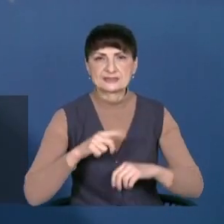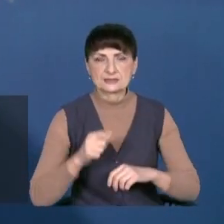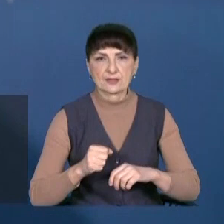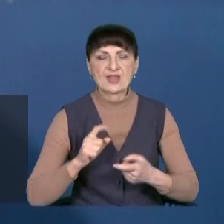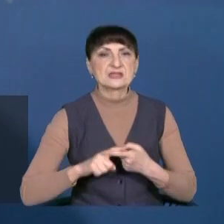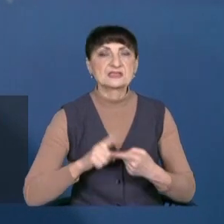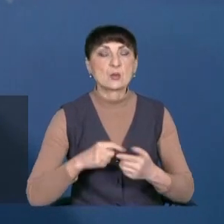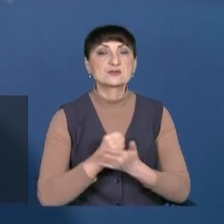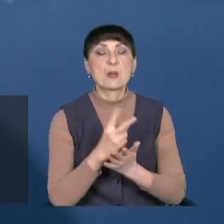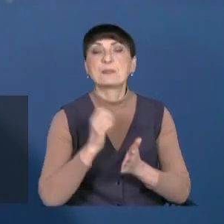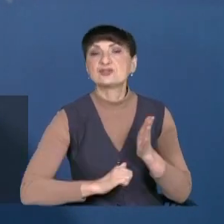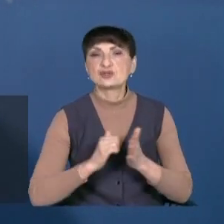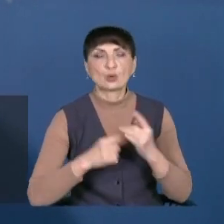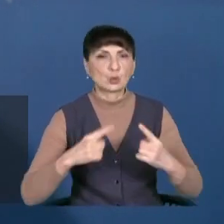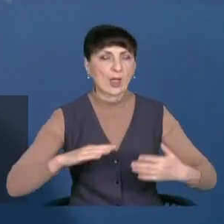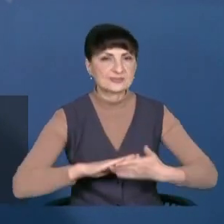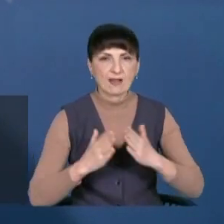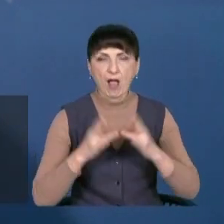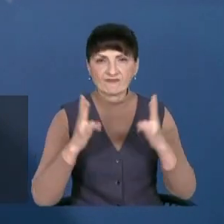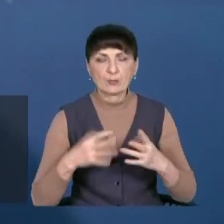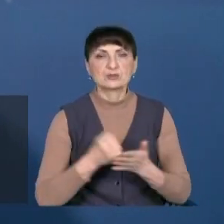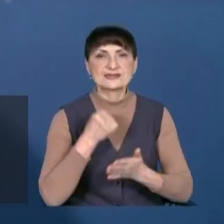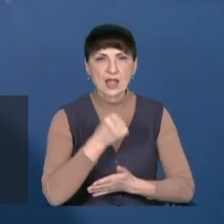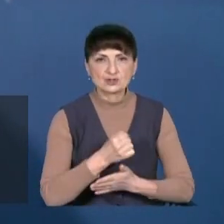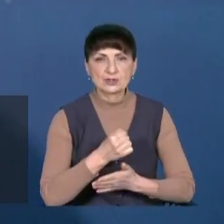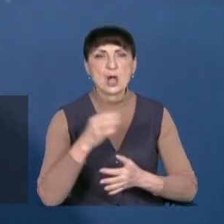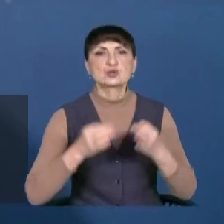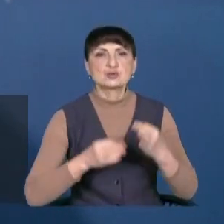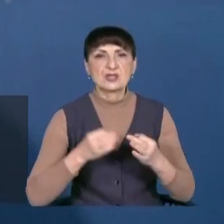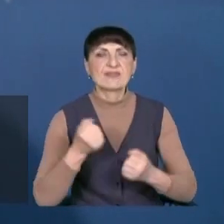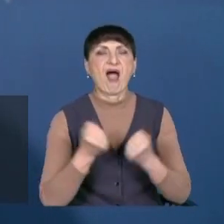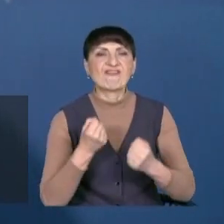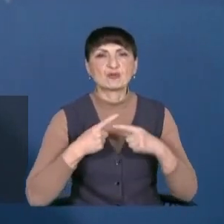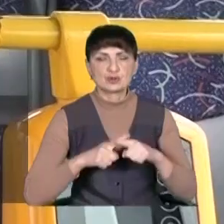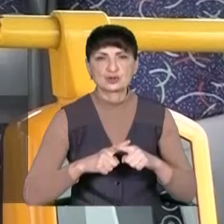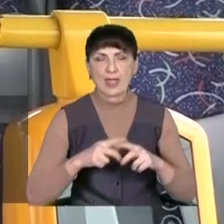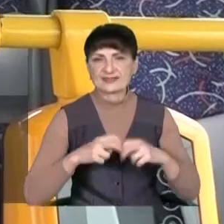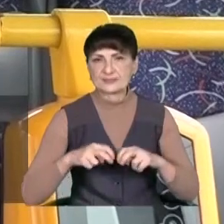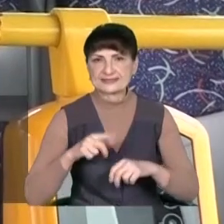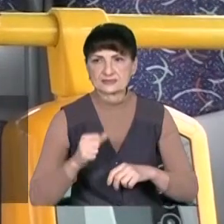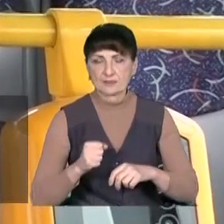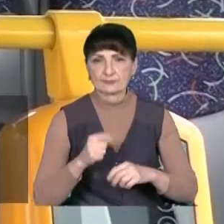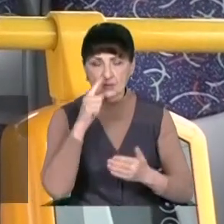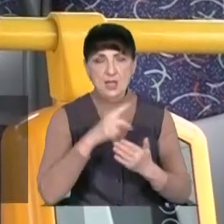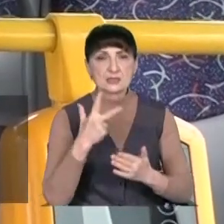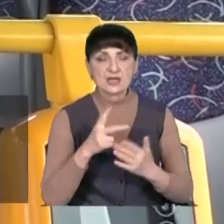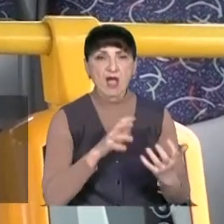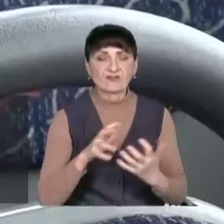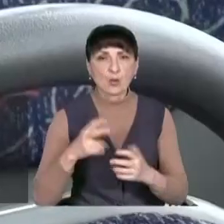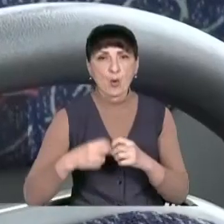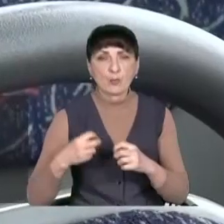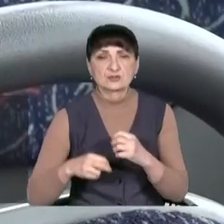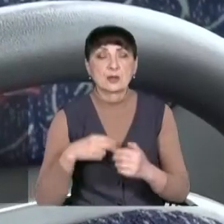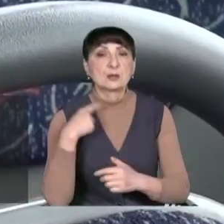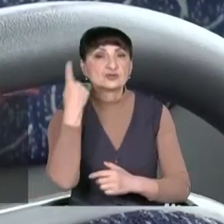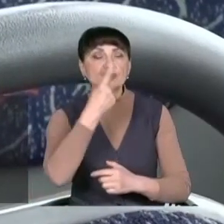целью установления причины других обстоятельств аварии будет назначена судебно-автотехническая экспертиза. Как оказалось, три поврежденных автобуса